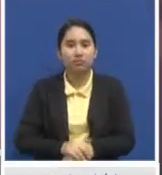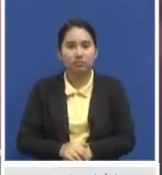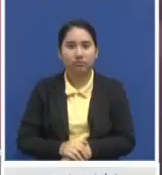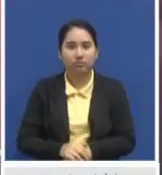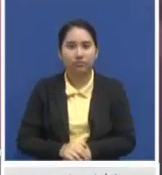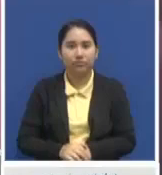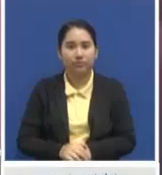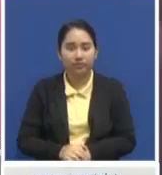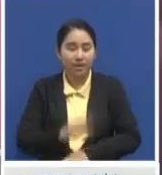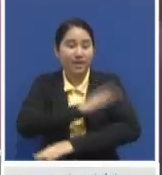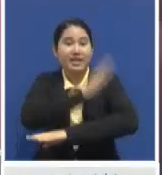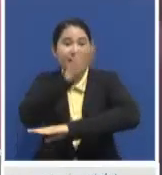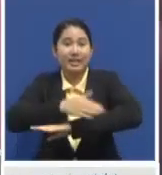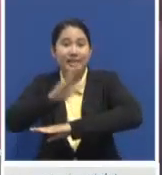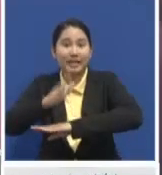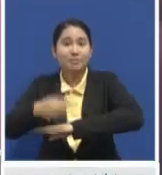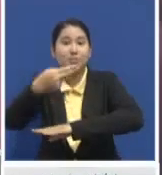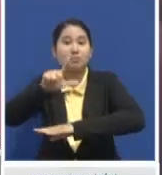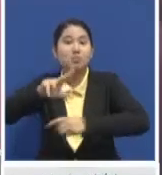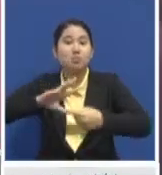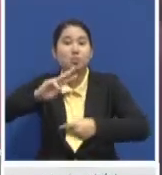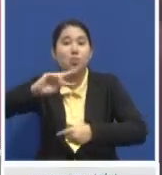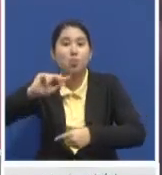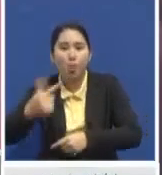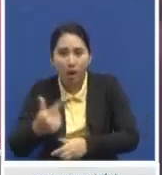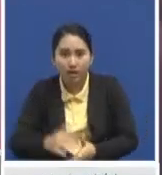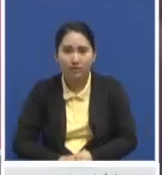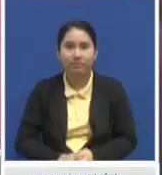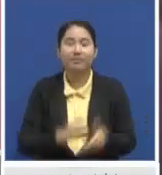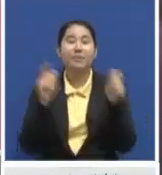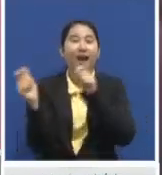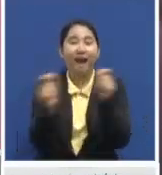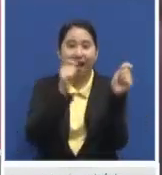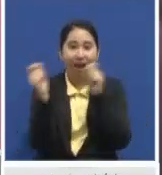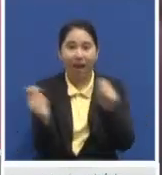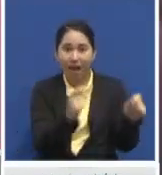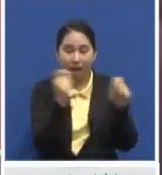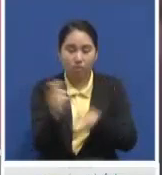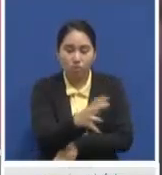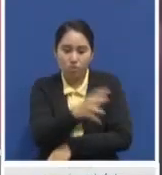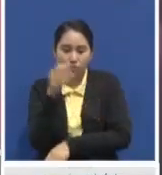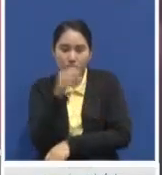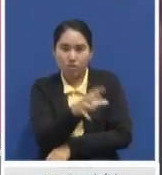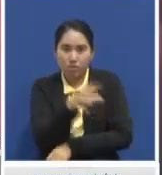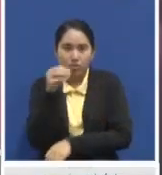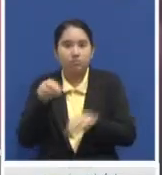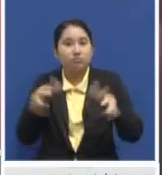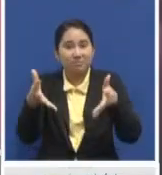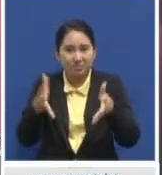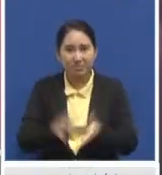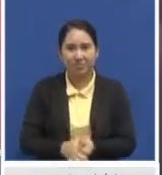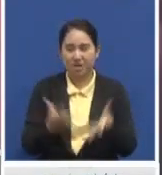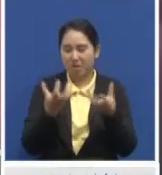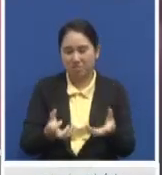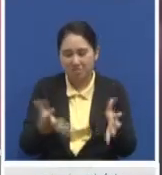งท่านนึกว่าเราก็มีพอเหรอเราไม่มีเครื่องมือสูบอากาศเข้าไปถ้าเดิดจะต้องอัดอากาศเข้าไปในถ้ำเราก็ยัง